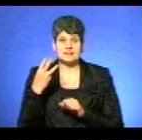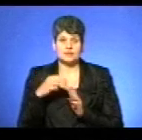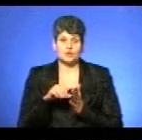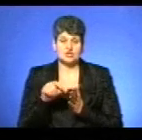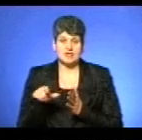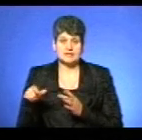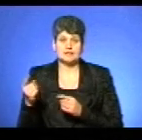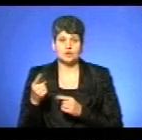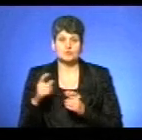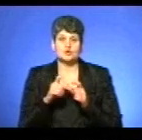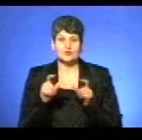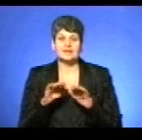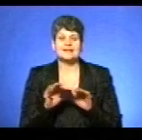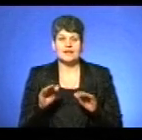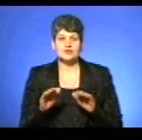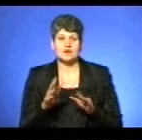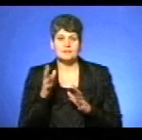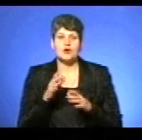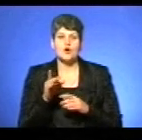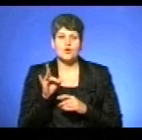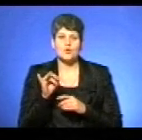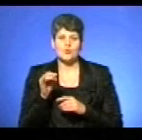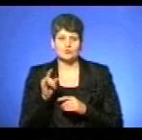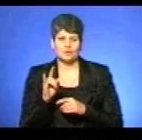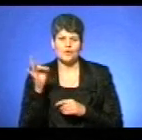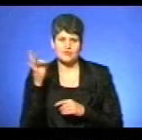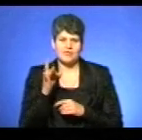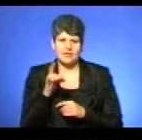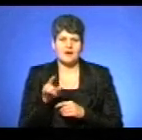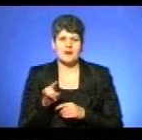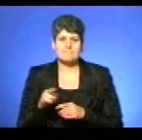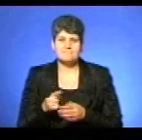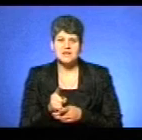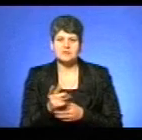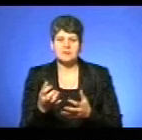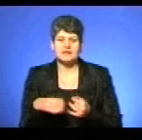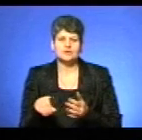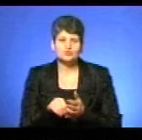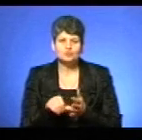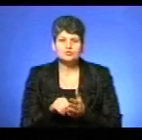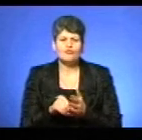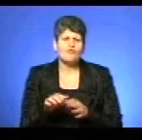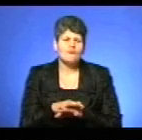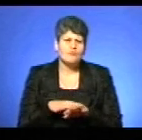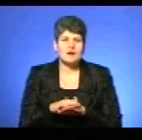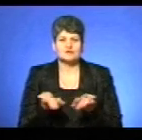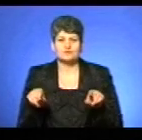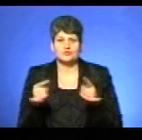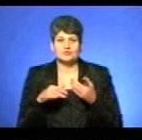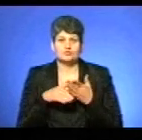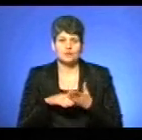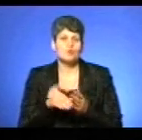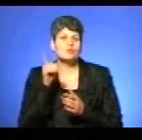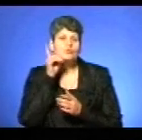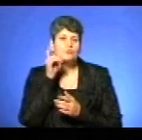учасників тернопільської студії дитячої анімації «Руда миша» взяли участь у наймасовішому одночасному створенні з допомогою